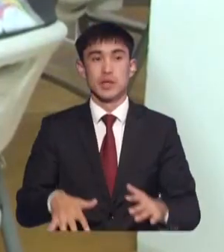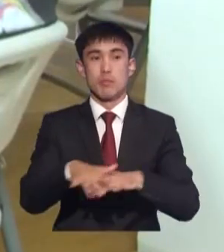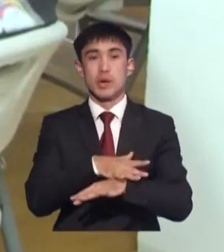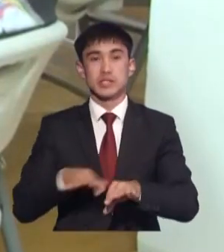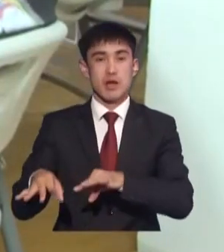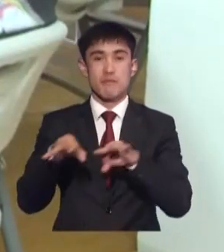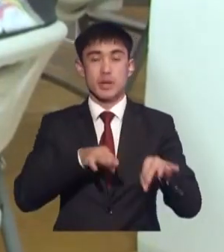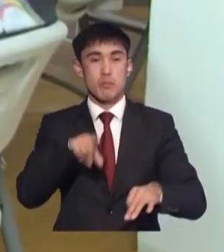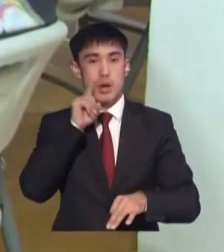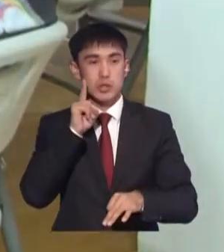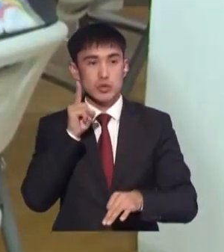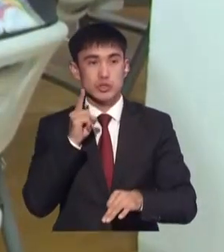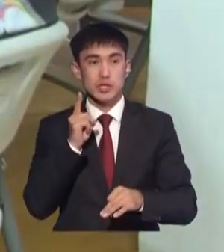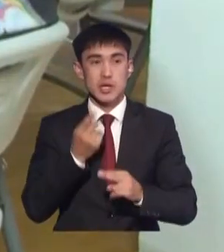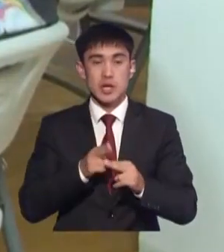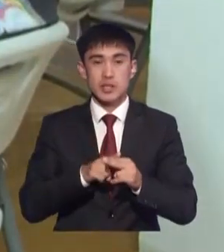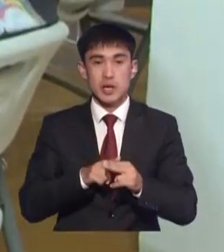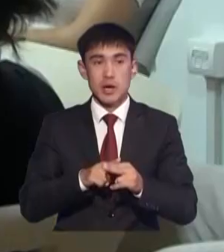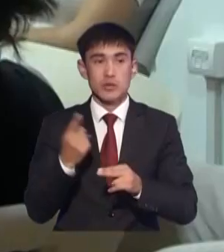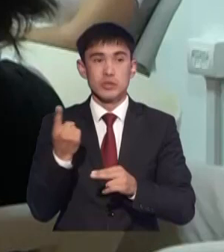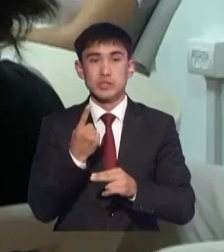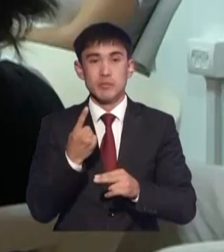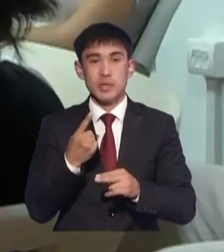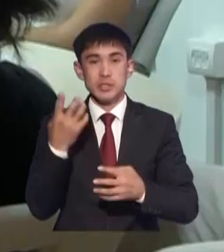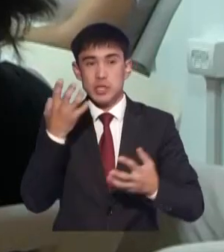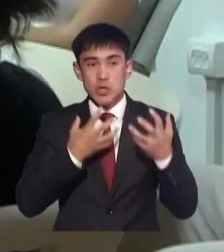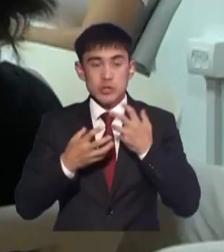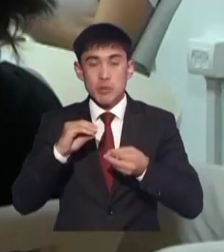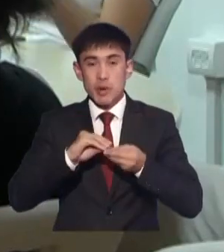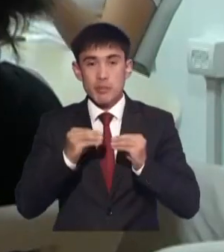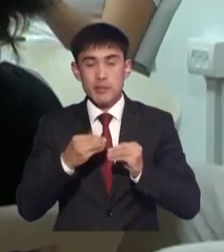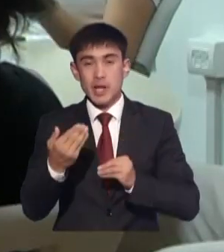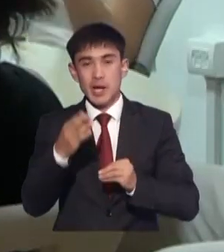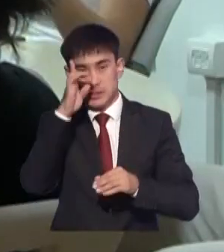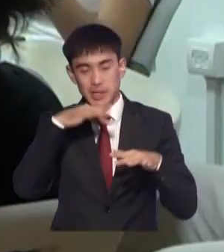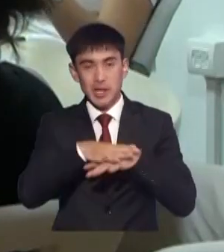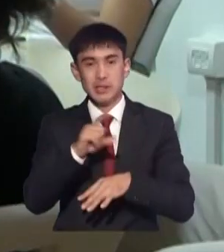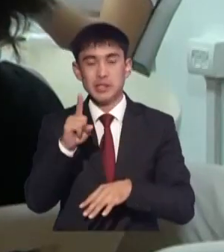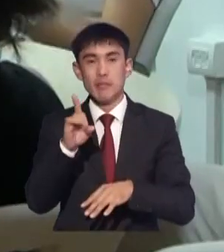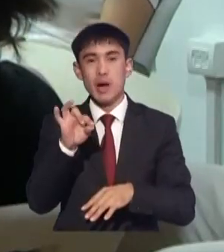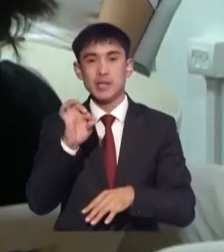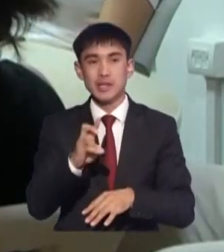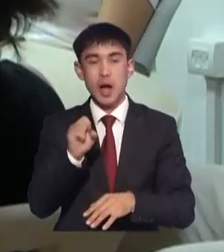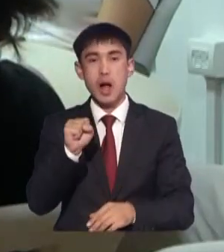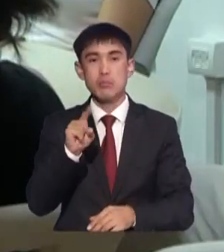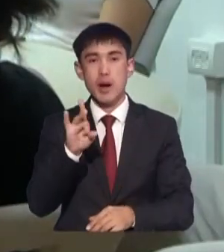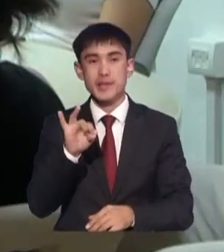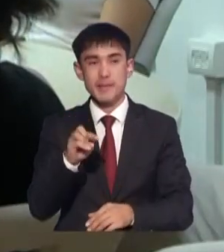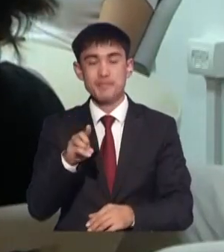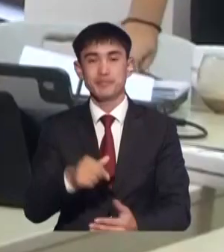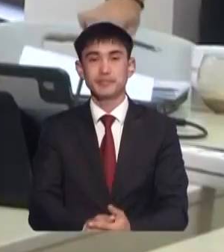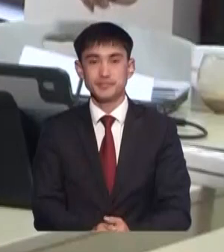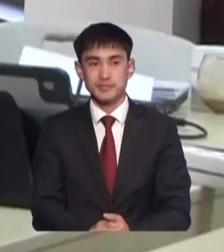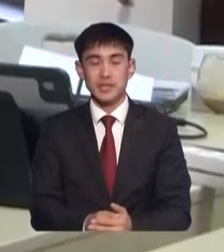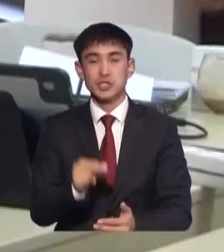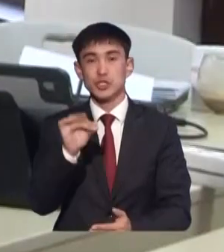Массовая эмиграция молодежи представляет собой одну из самых серьезных проблем для стран Западных Балкан, Албании, Боснии и